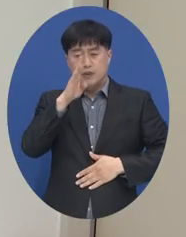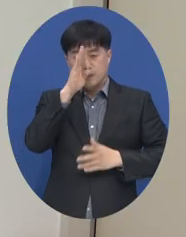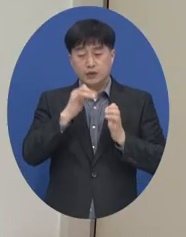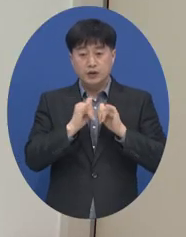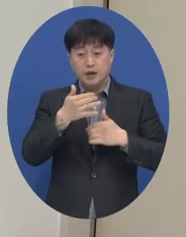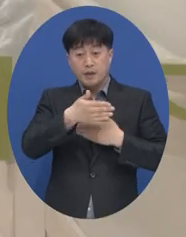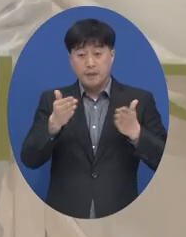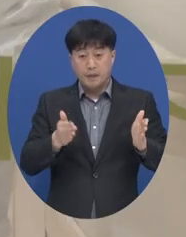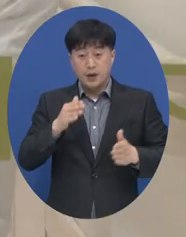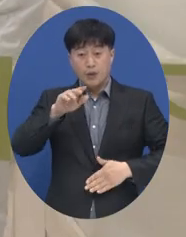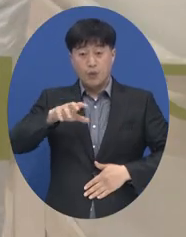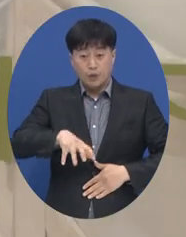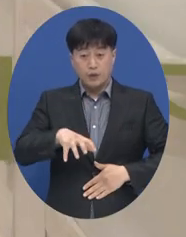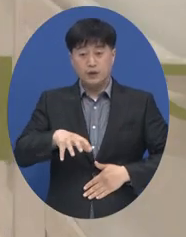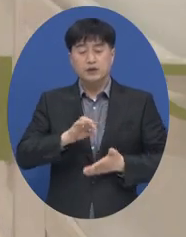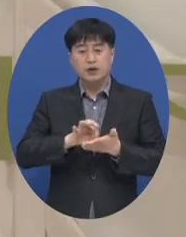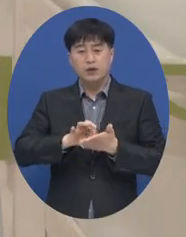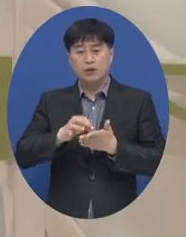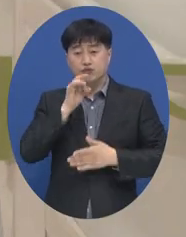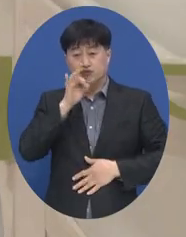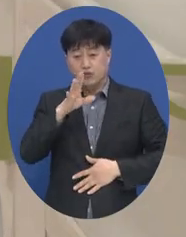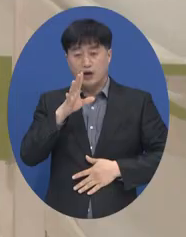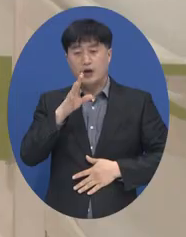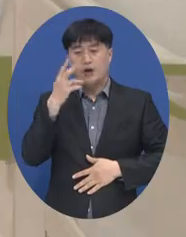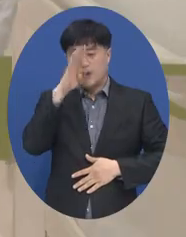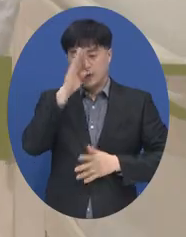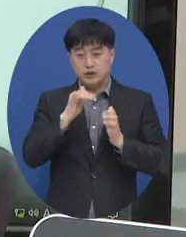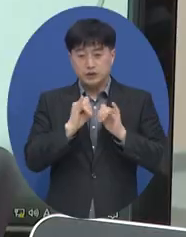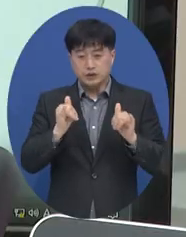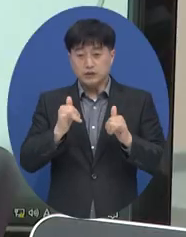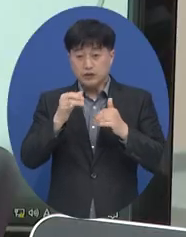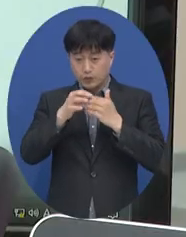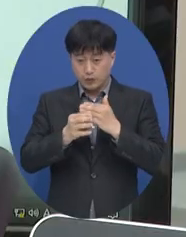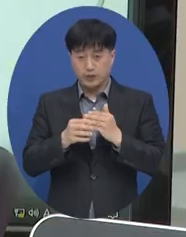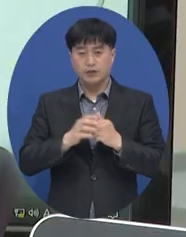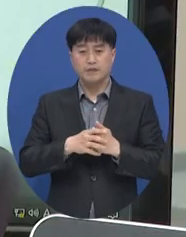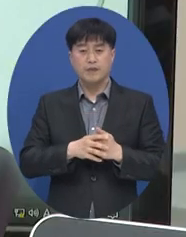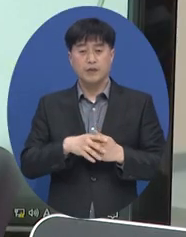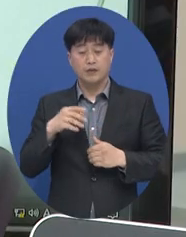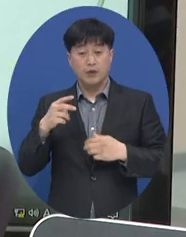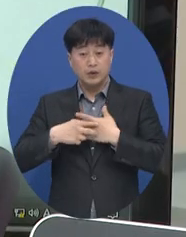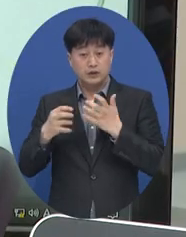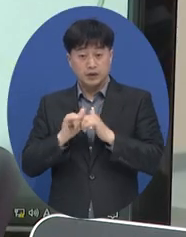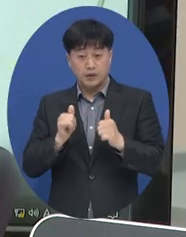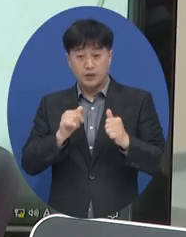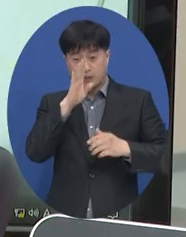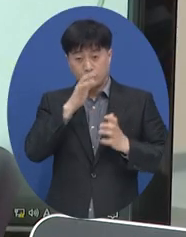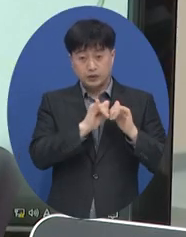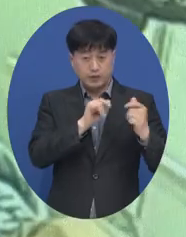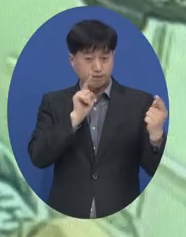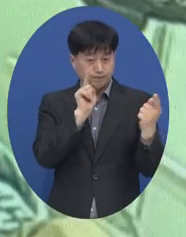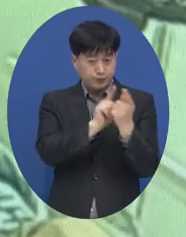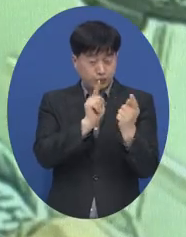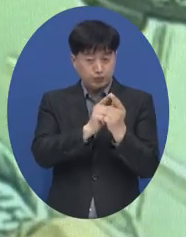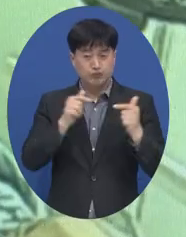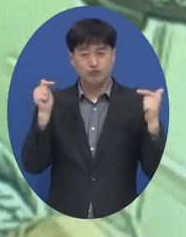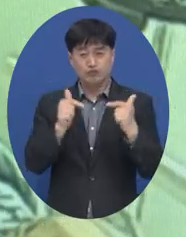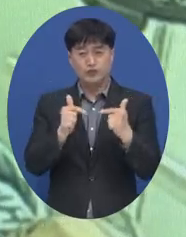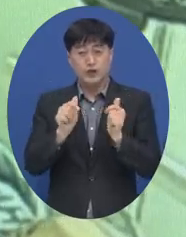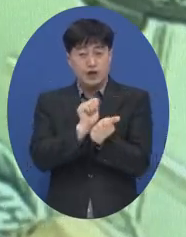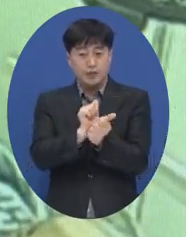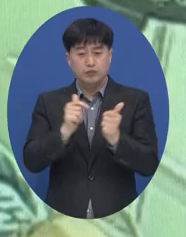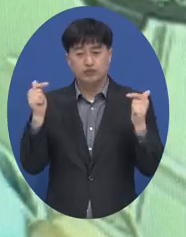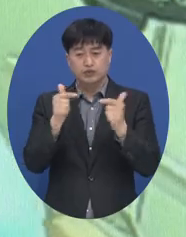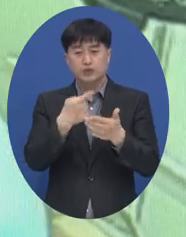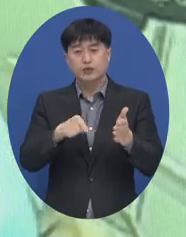쓰이는 중앙환자 모니터링 시스템. 의료진과 환자의 접촉을 최소화해 감염률을 줄여보자며